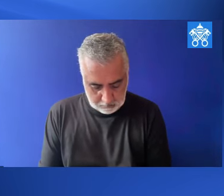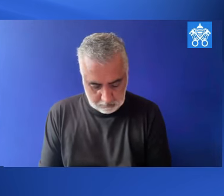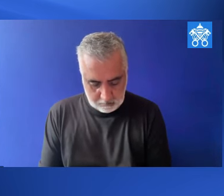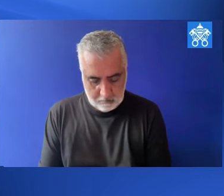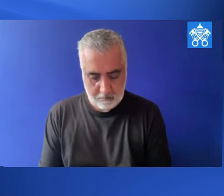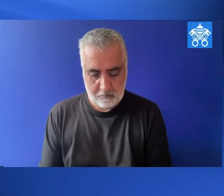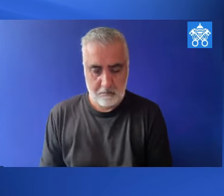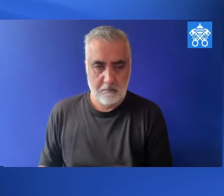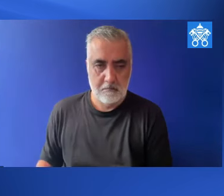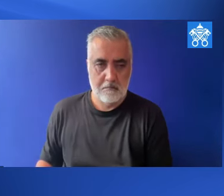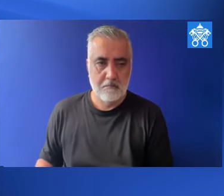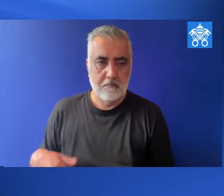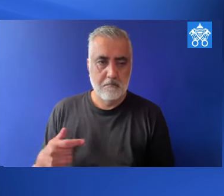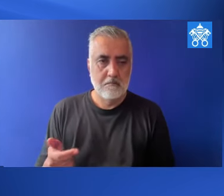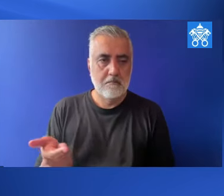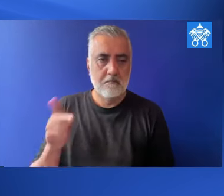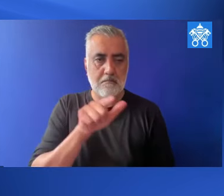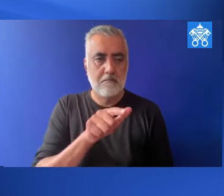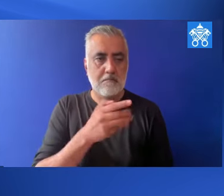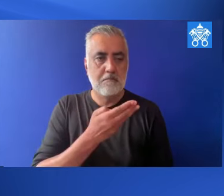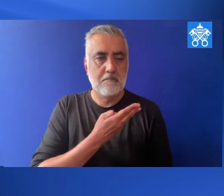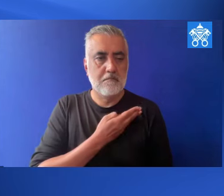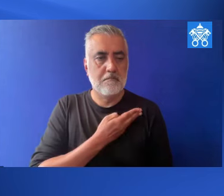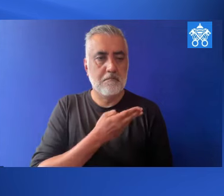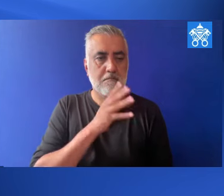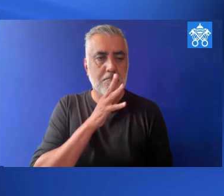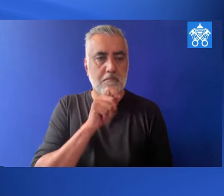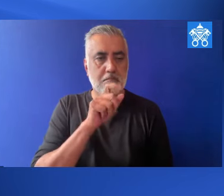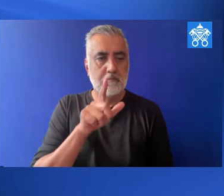Saluto cordialmente i pellegrini di lingua francese